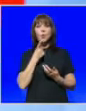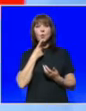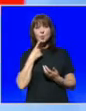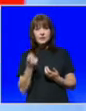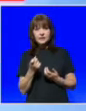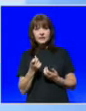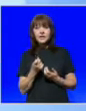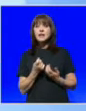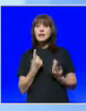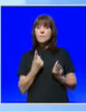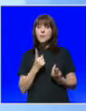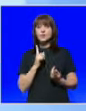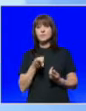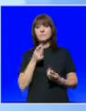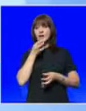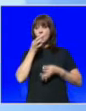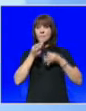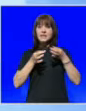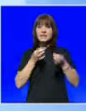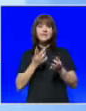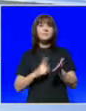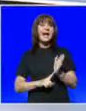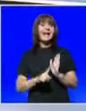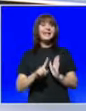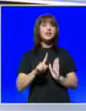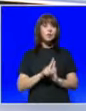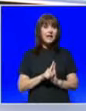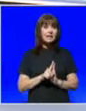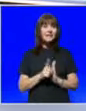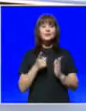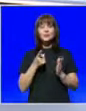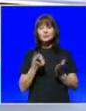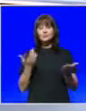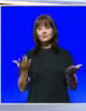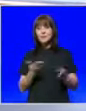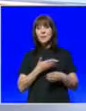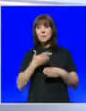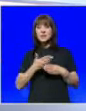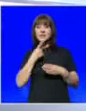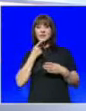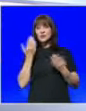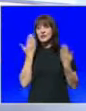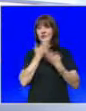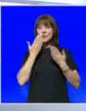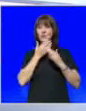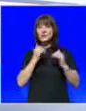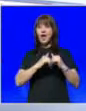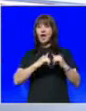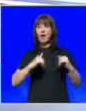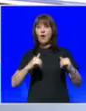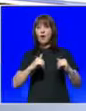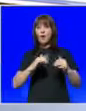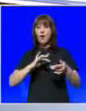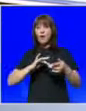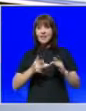от една страна можем да обясним с резултатите от обучението от разстояние в електронна среда през последните няколко години. От друга